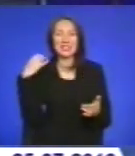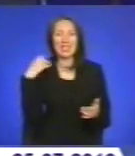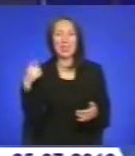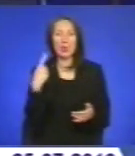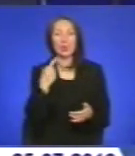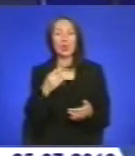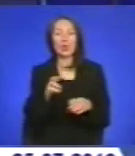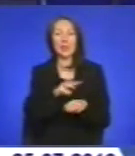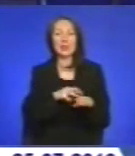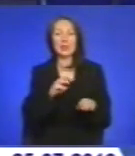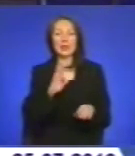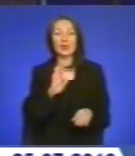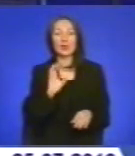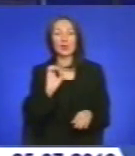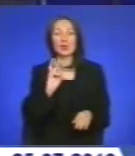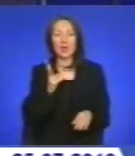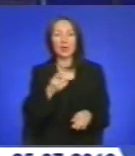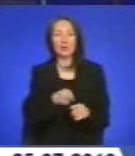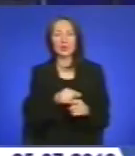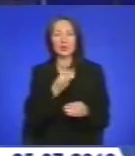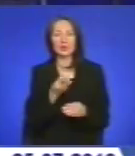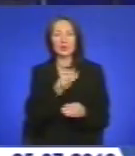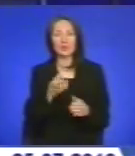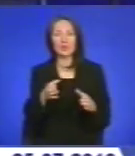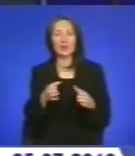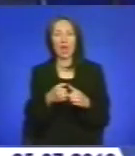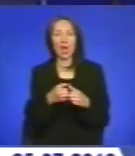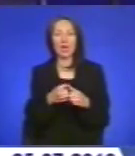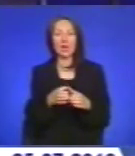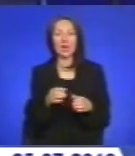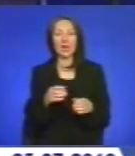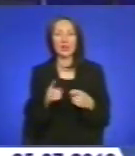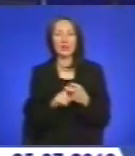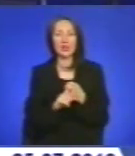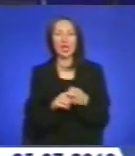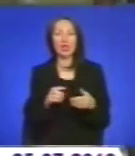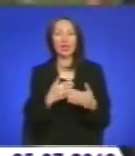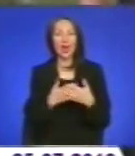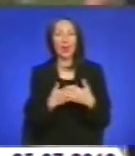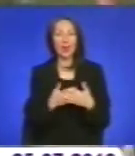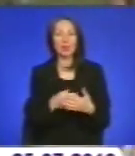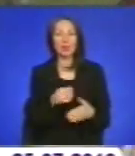Віктором Саком. Про це сюжет сектору зв'язків з громадськістю у МВС України в області.